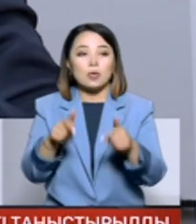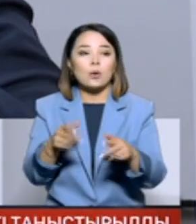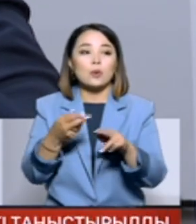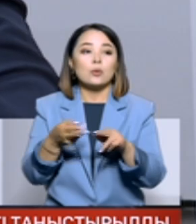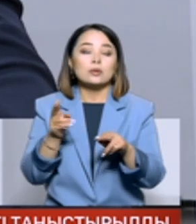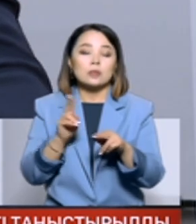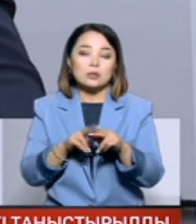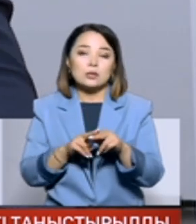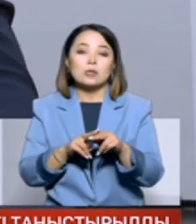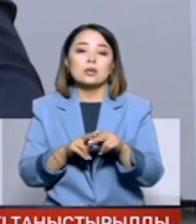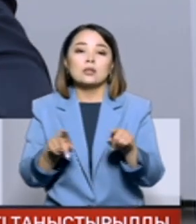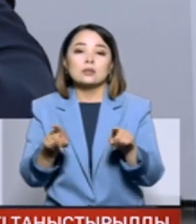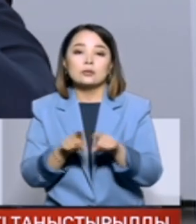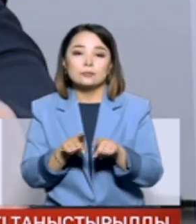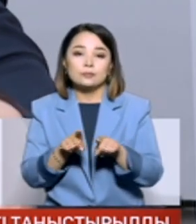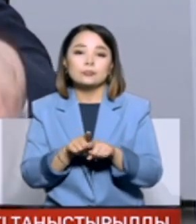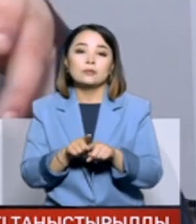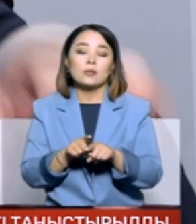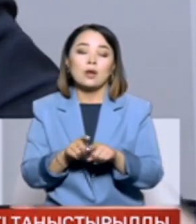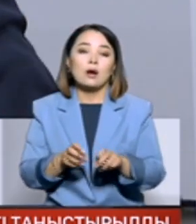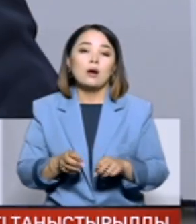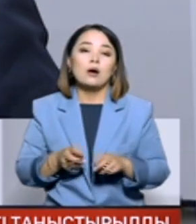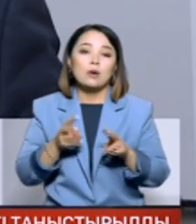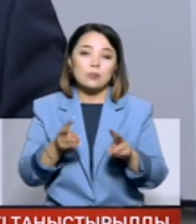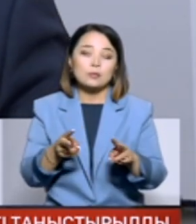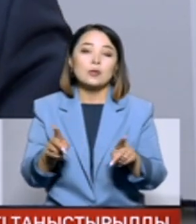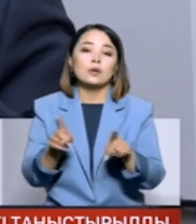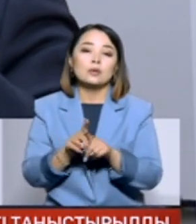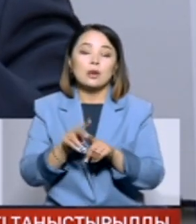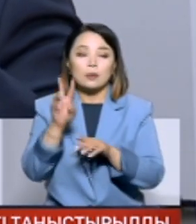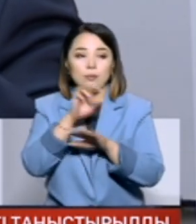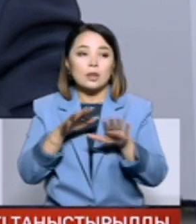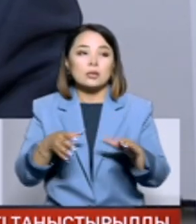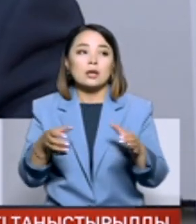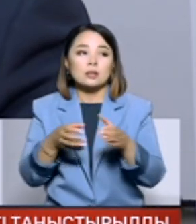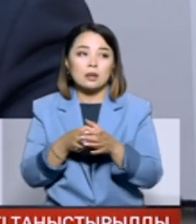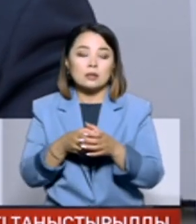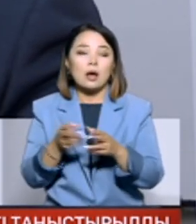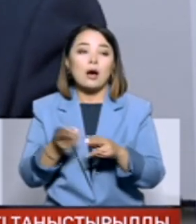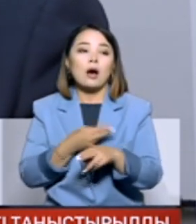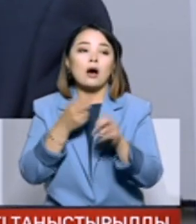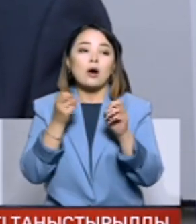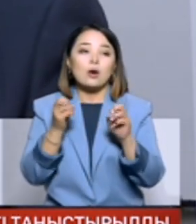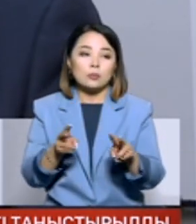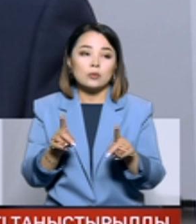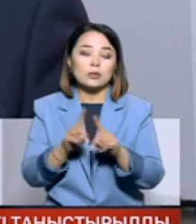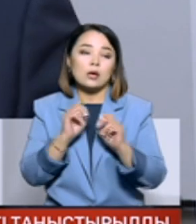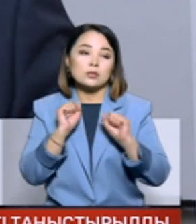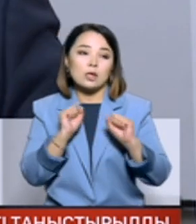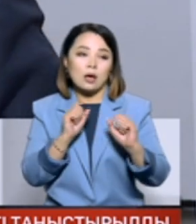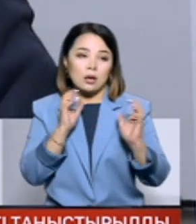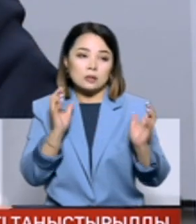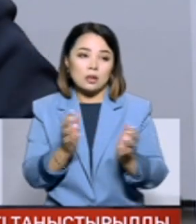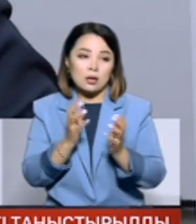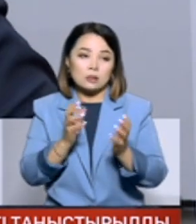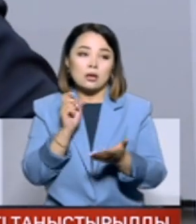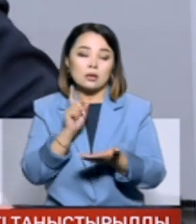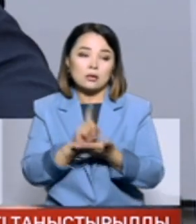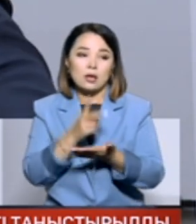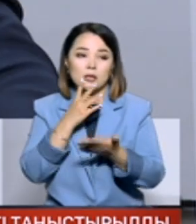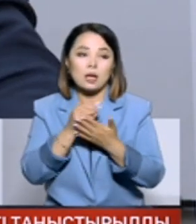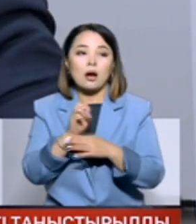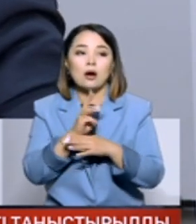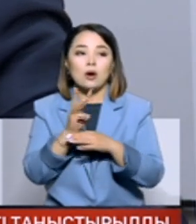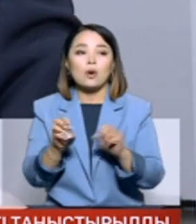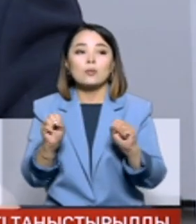яғни осындай қауіп-қатерлі мемлекеттердің қауіпсіздік сақтай алатын, болмаса қауіпсіздікті